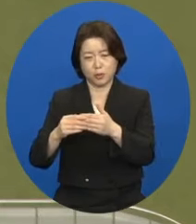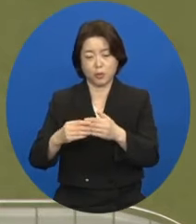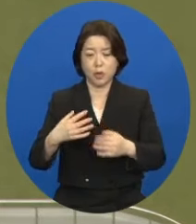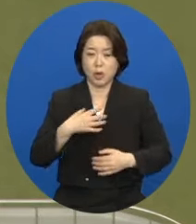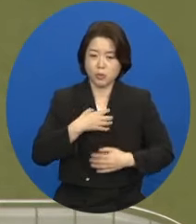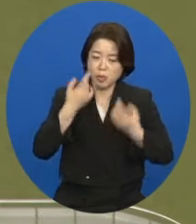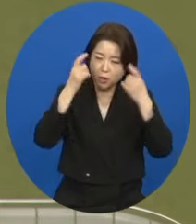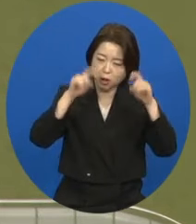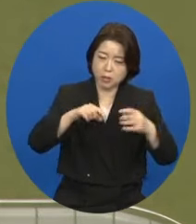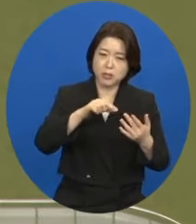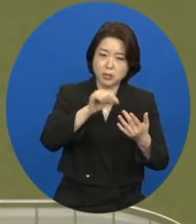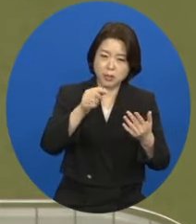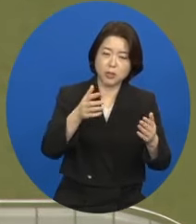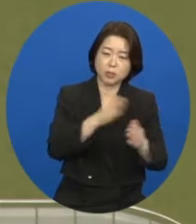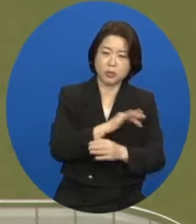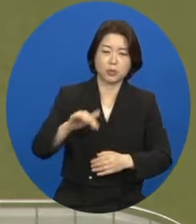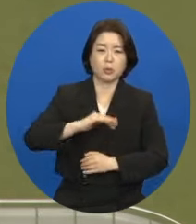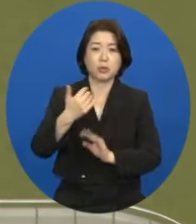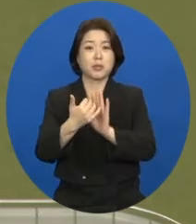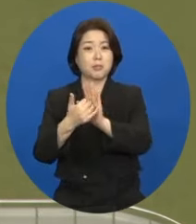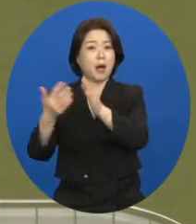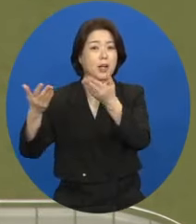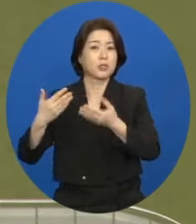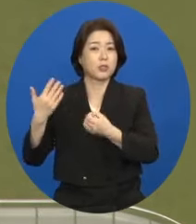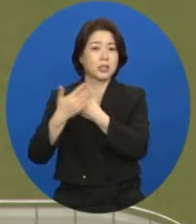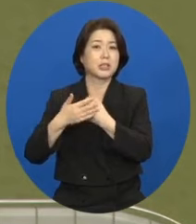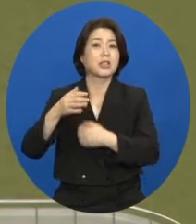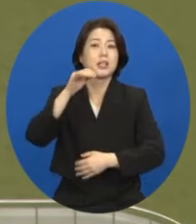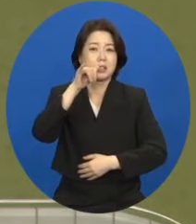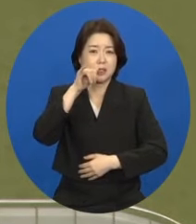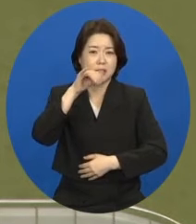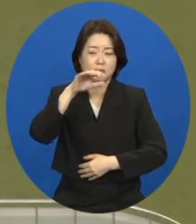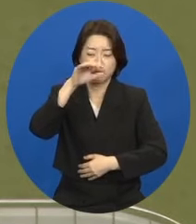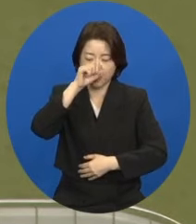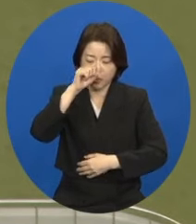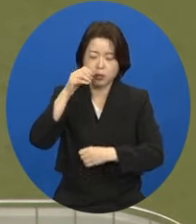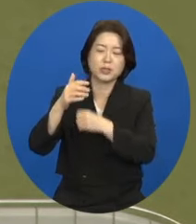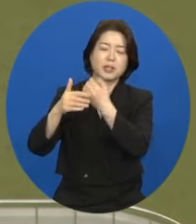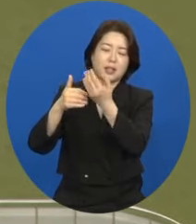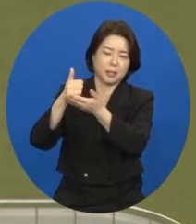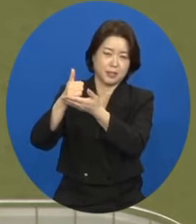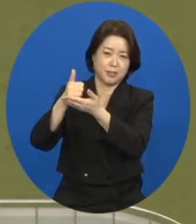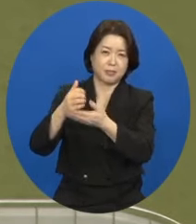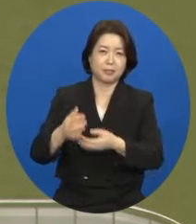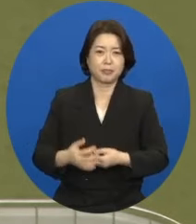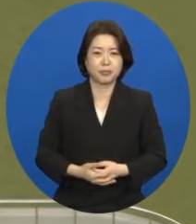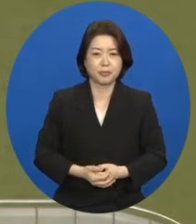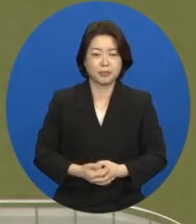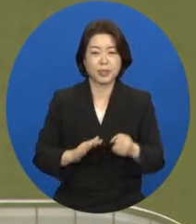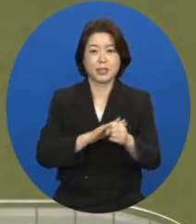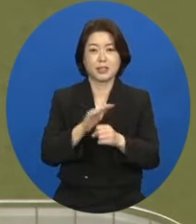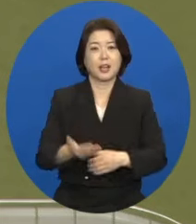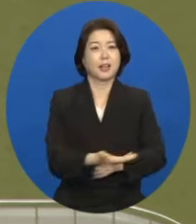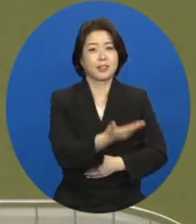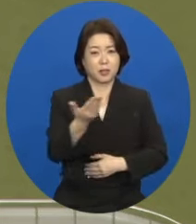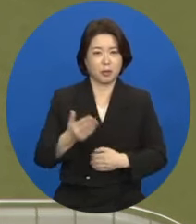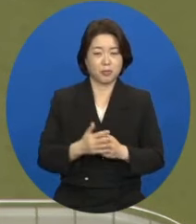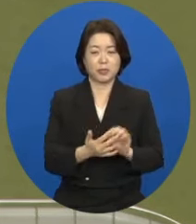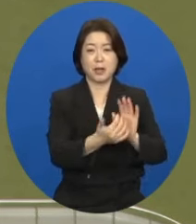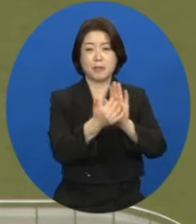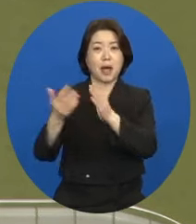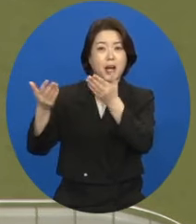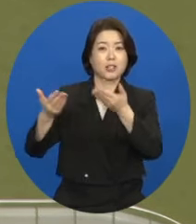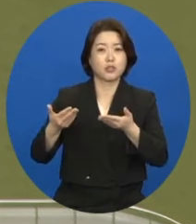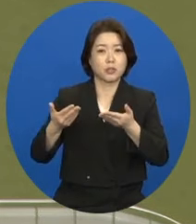어리석은 선택에서 또한 우리를 막아주시는 은혜를 주시는 좋으신 하나님이십니다. 사랑하는 여러분,